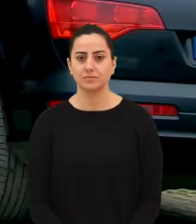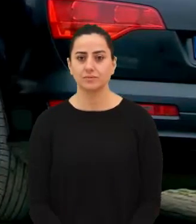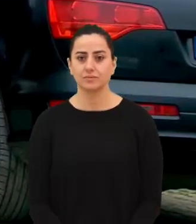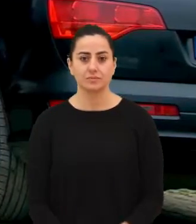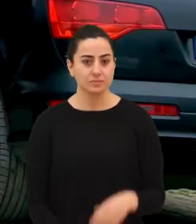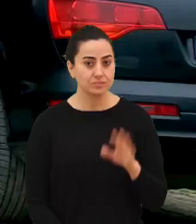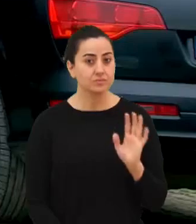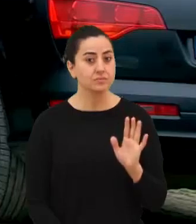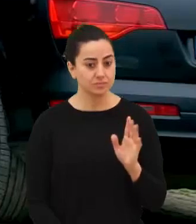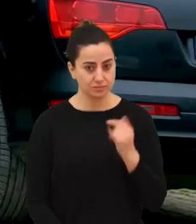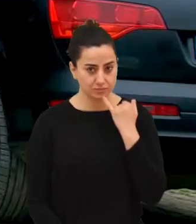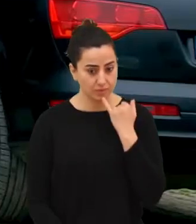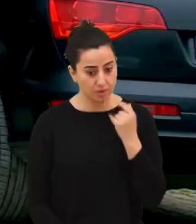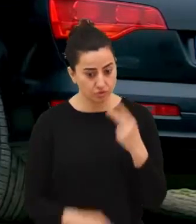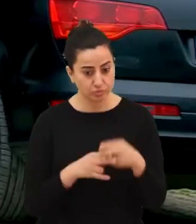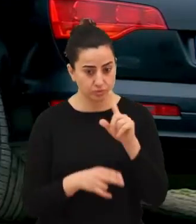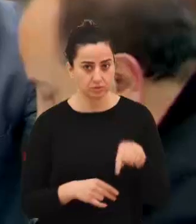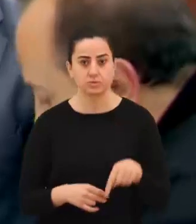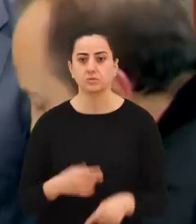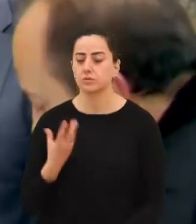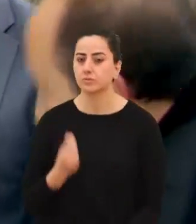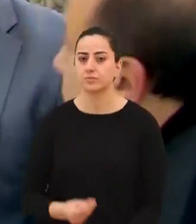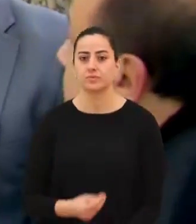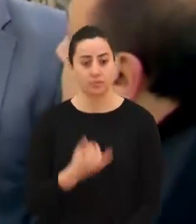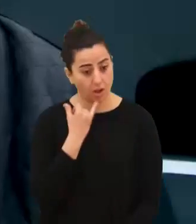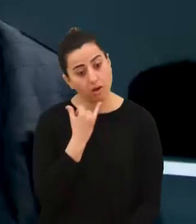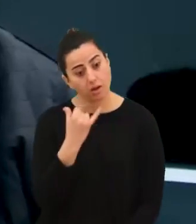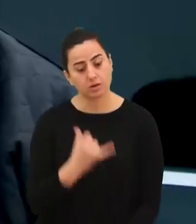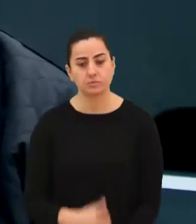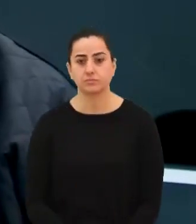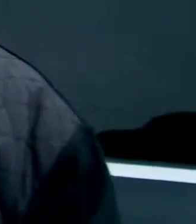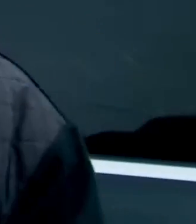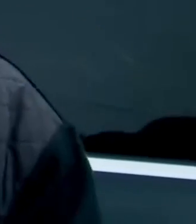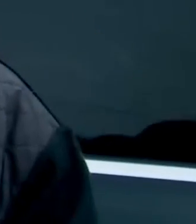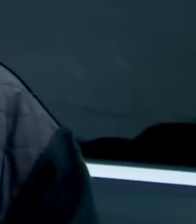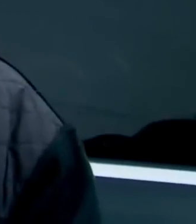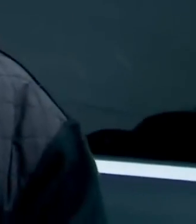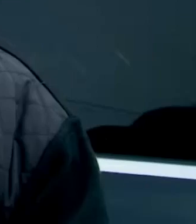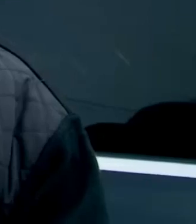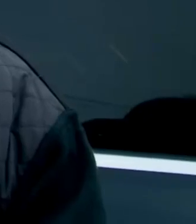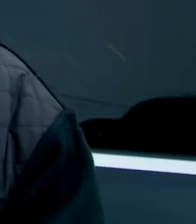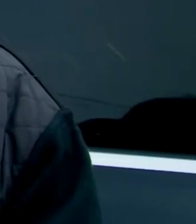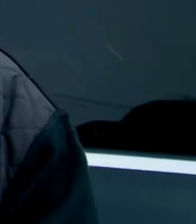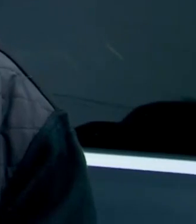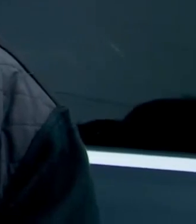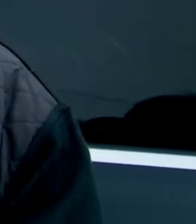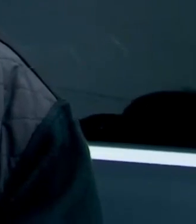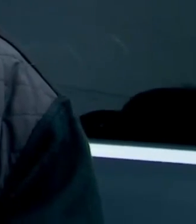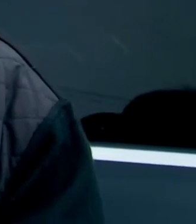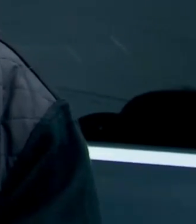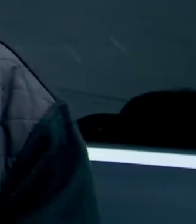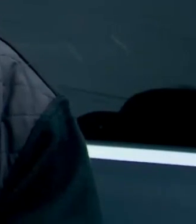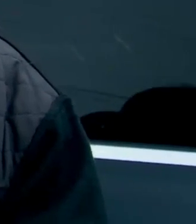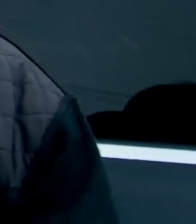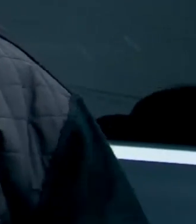Hop. Ara gelsin. Tamam. Hadi ara çabuk. Arayayım. Bir fırsatını bulup kaçmak istedi ama kel adam